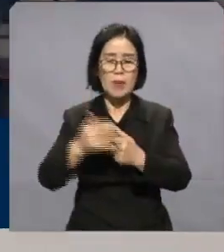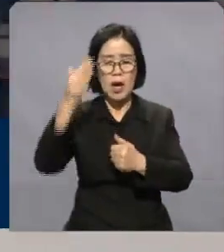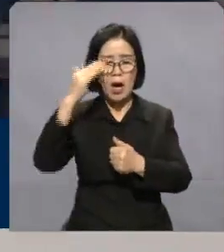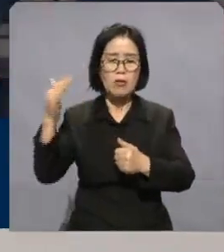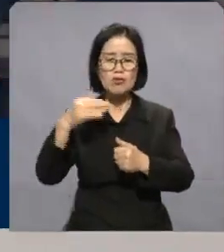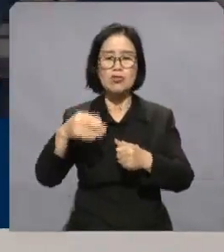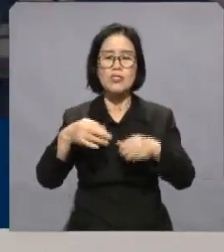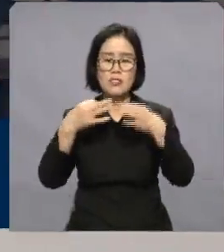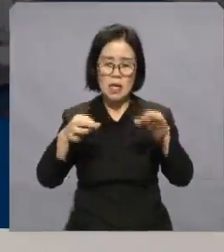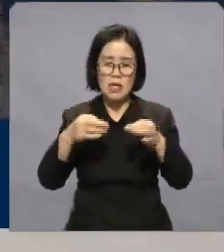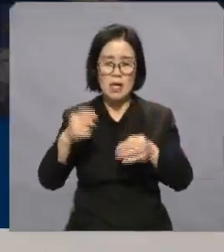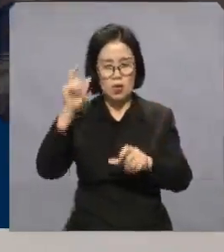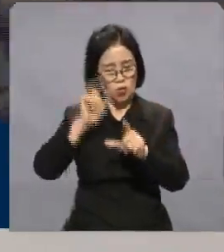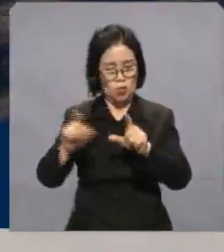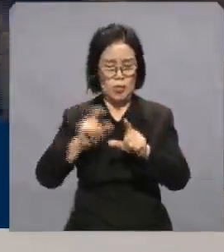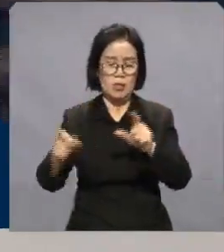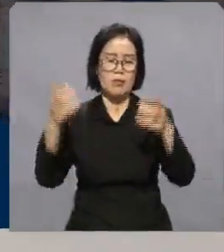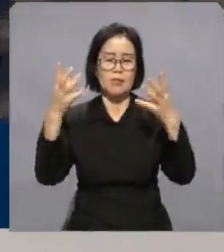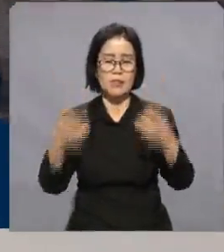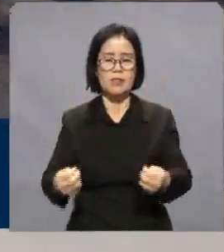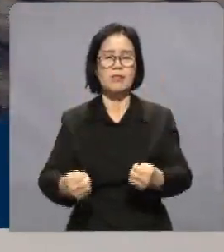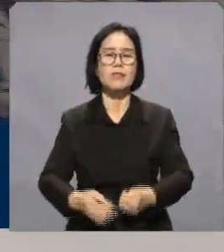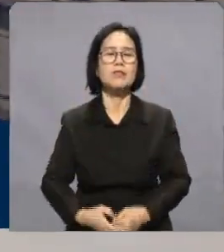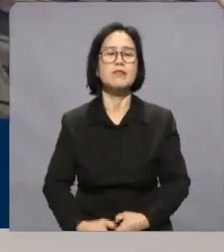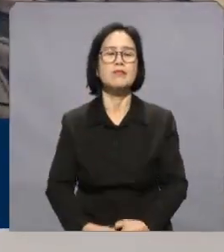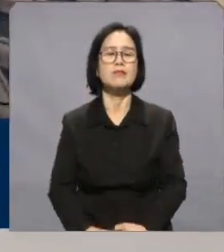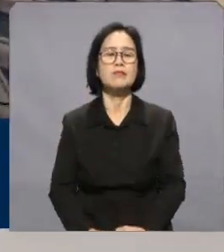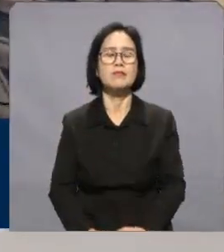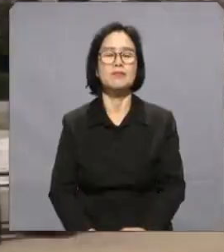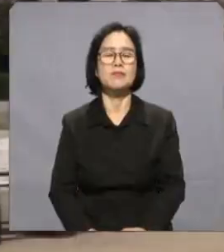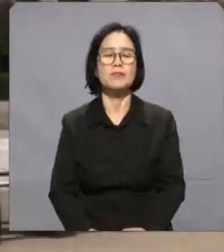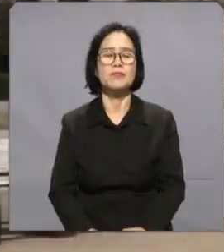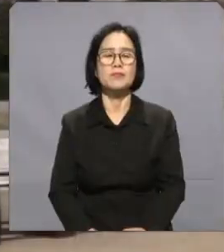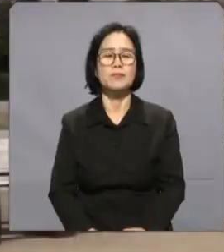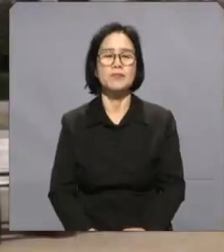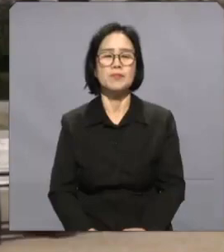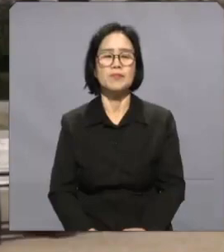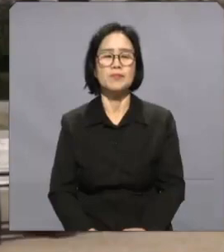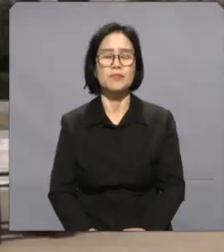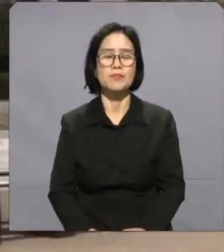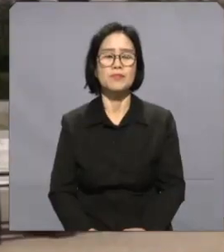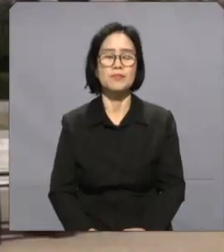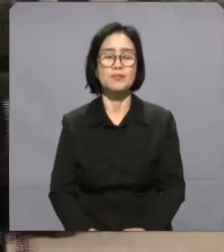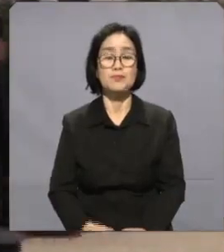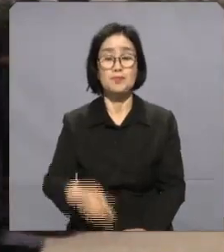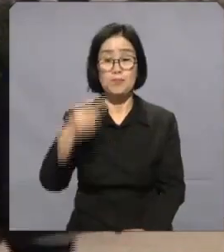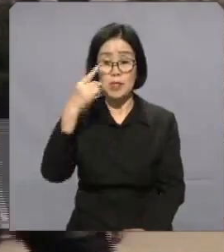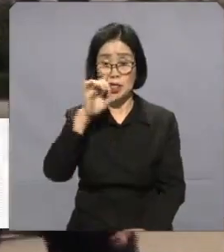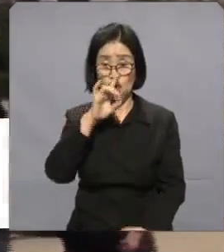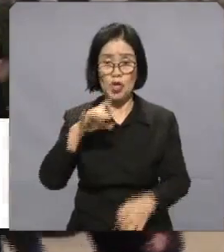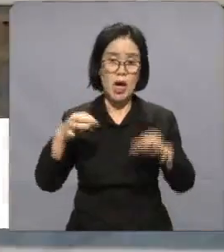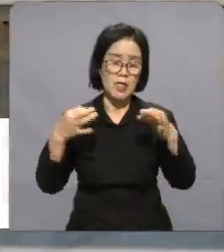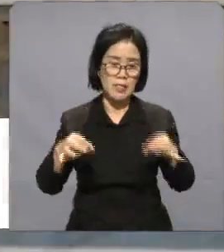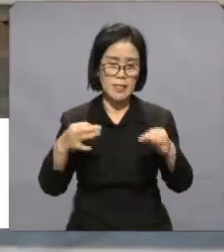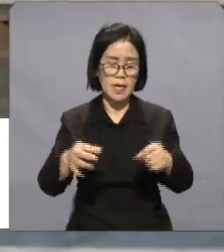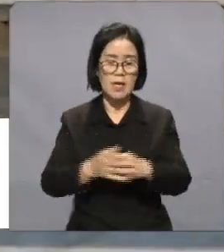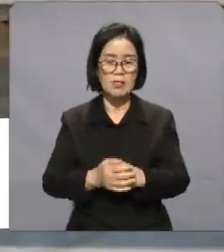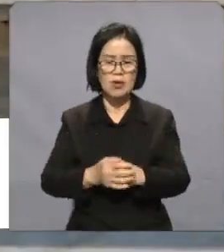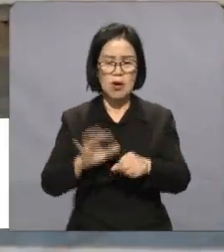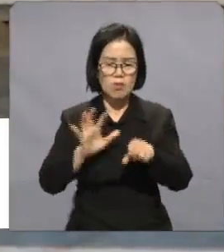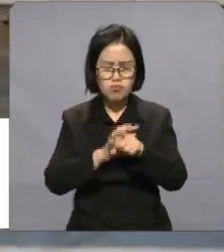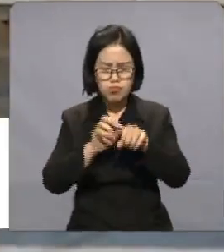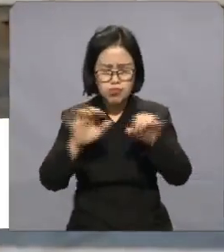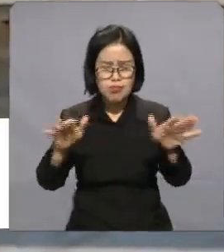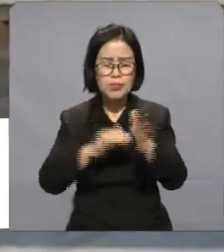한국은행의 고민이 깊어지고 있습니다이어서 황당 기자입니다 미연방준비위원회가 팬데믹